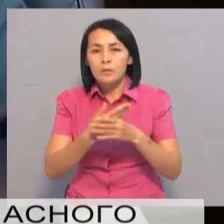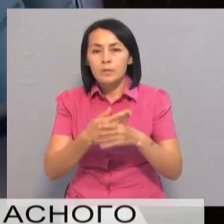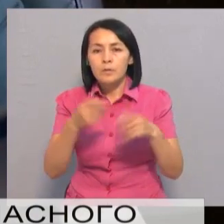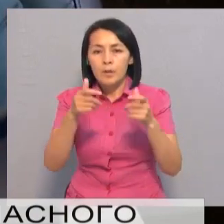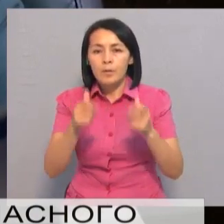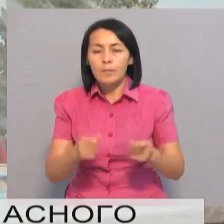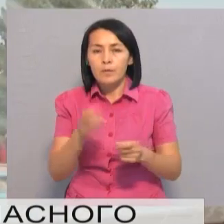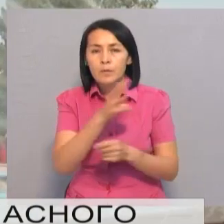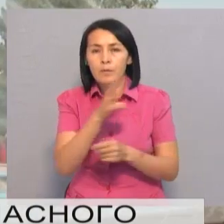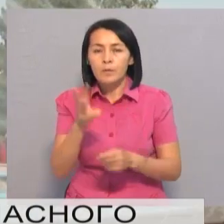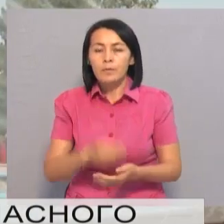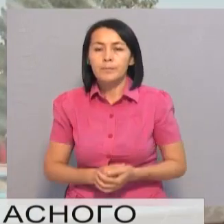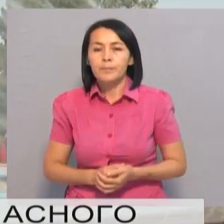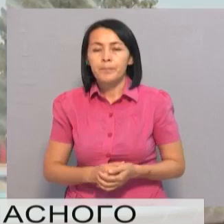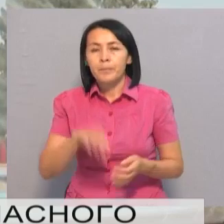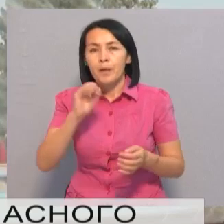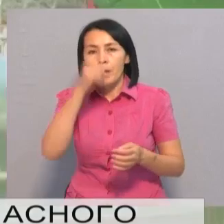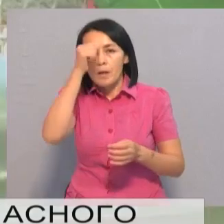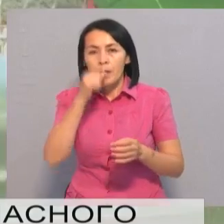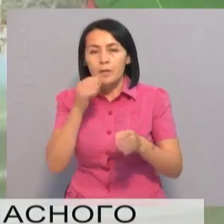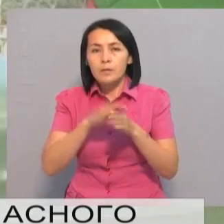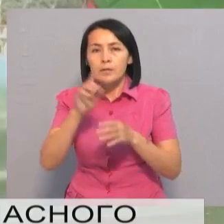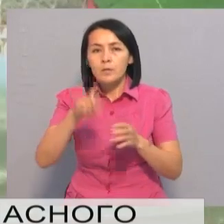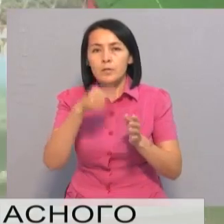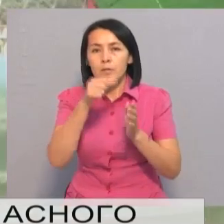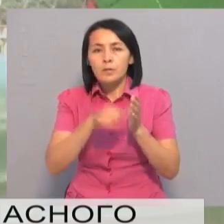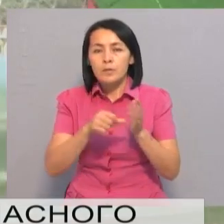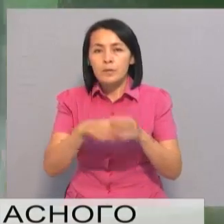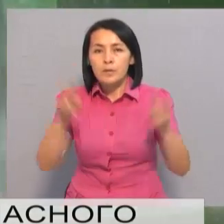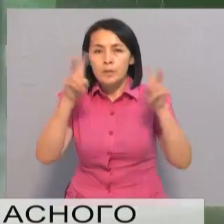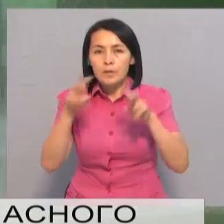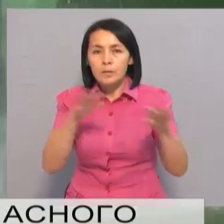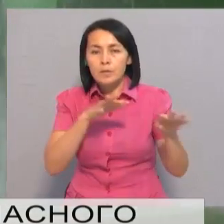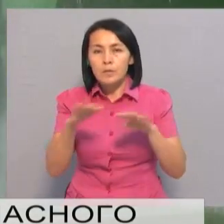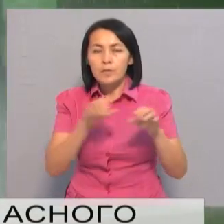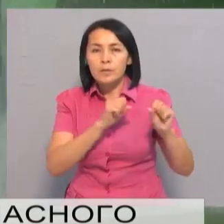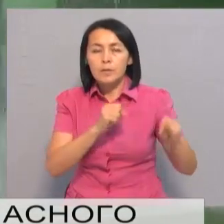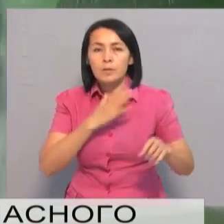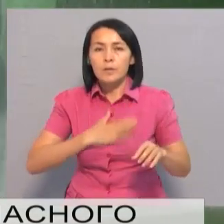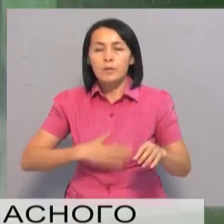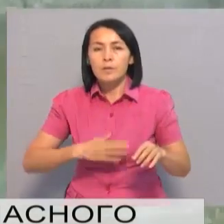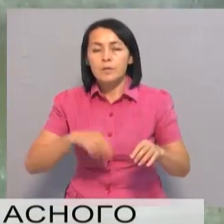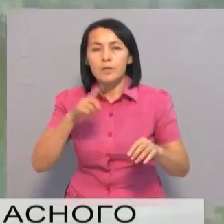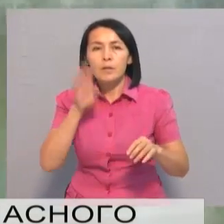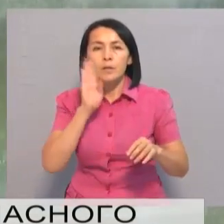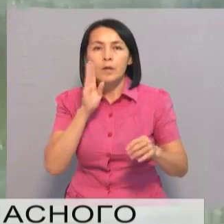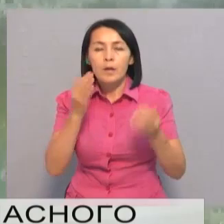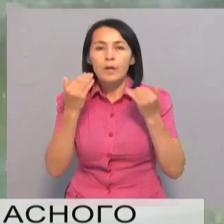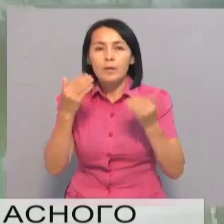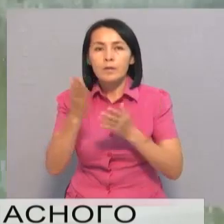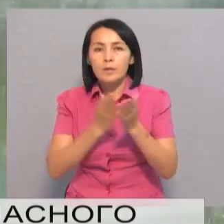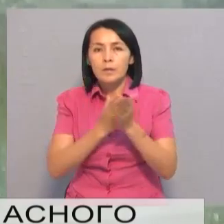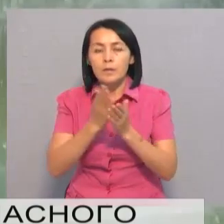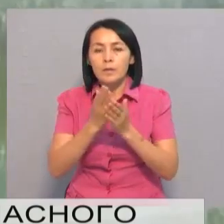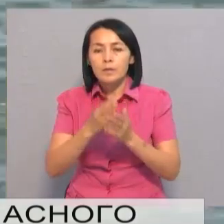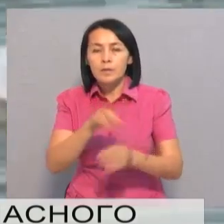и видеороликов. С апреля проведено 160 рейдовых мероприятий по сохранению безопасности на воде. Работа в этом направлении